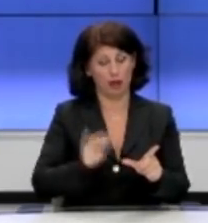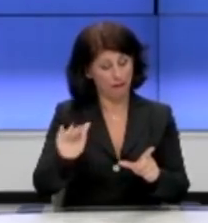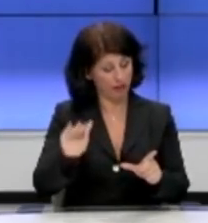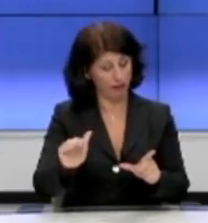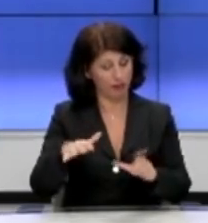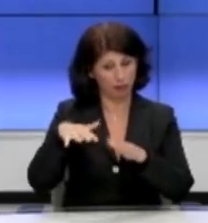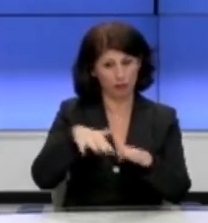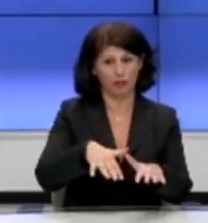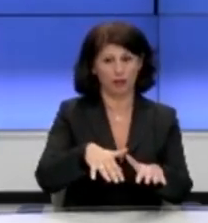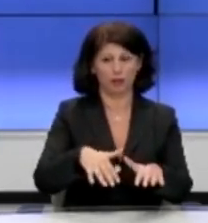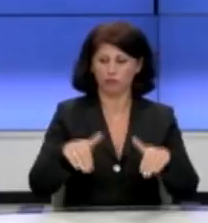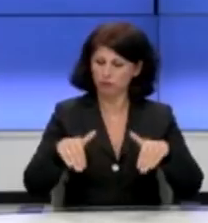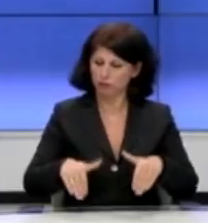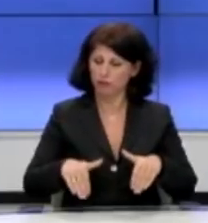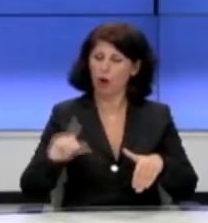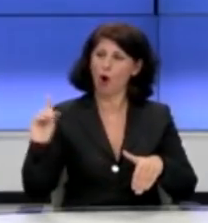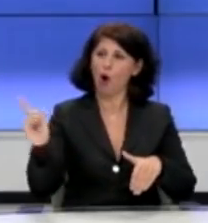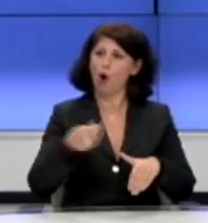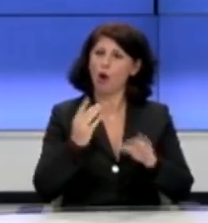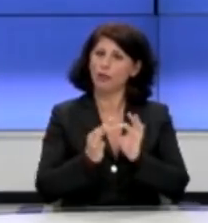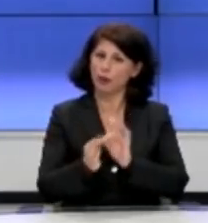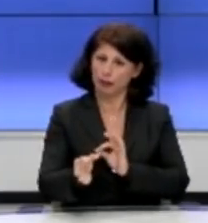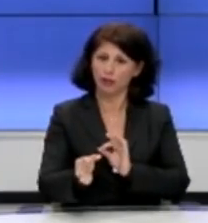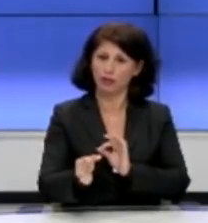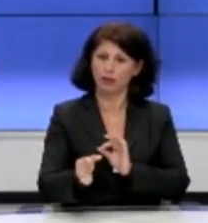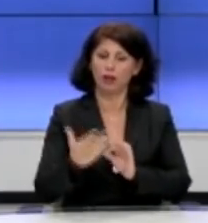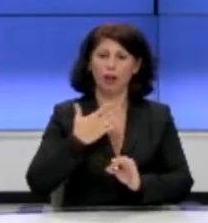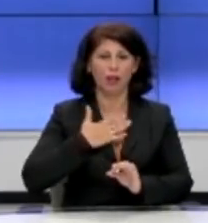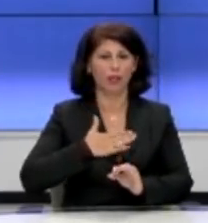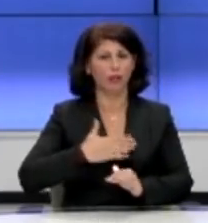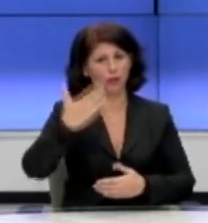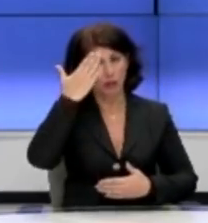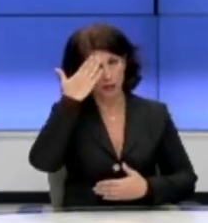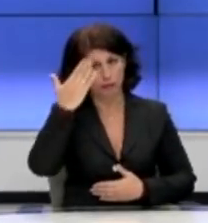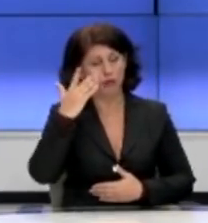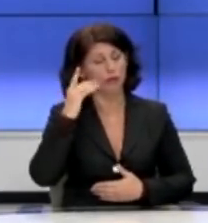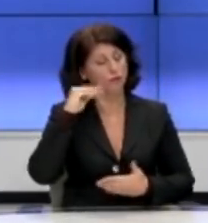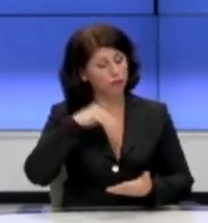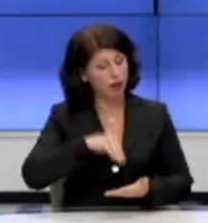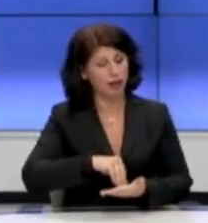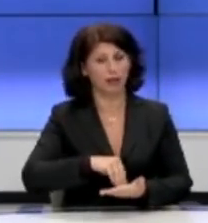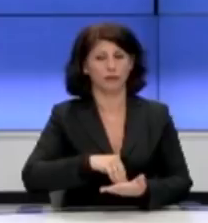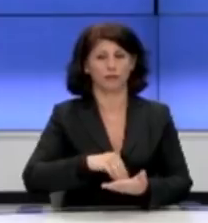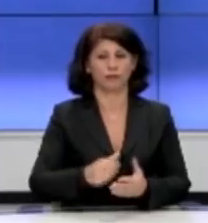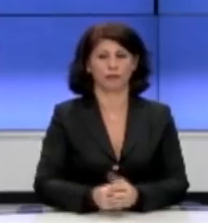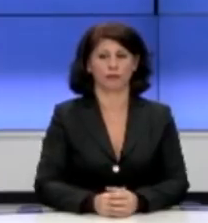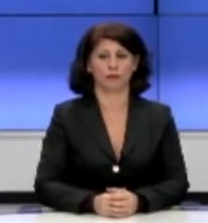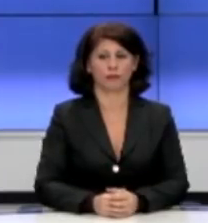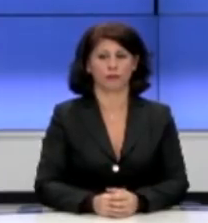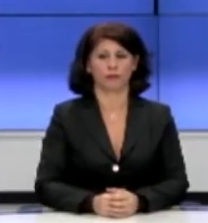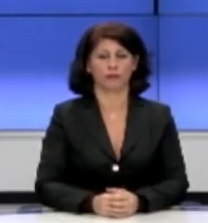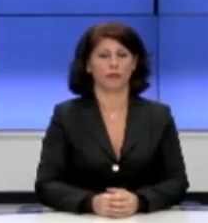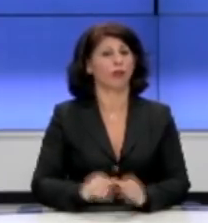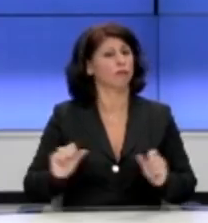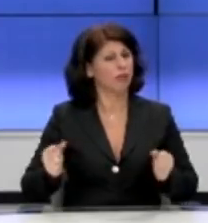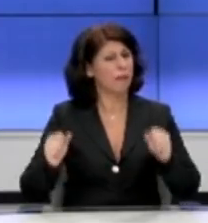απευθυνθήκατε, που τηρώντας όλα τα μέτρα θέλουν να τιμήσουν για μια ακόμη φορά την εξέγερση